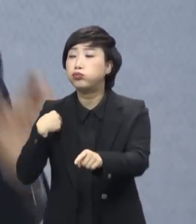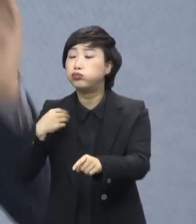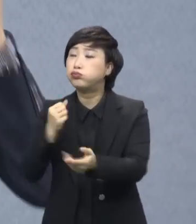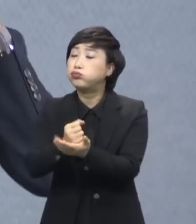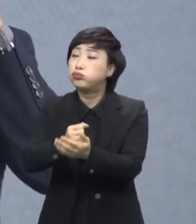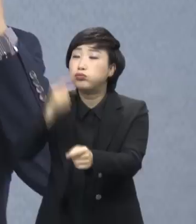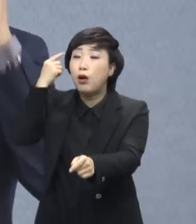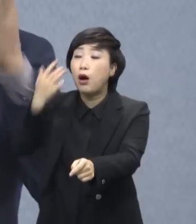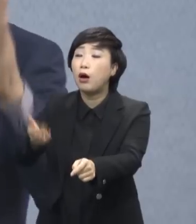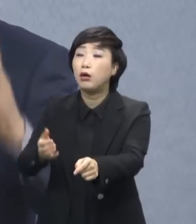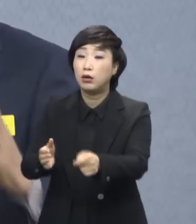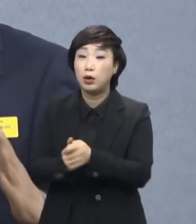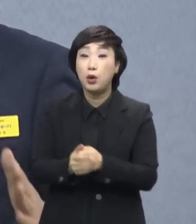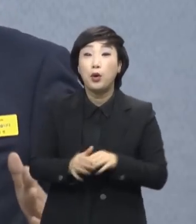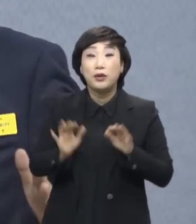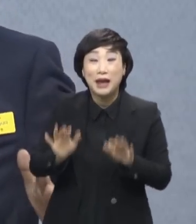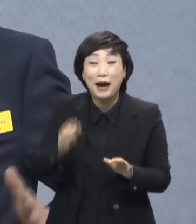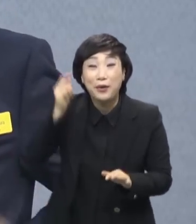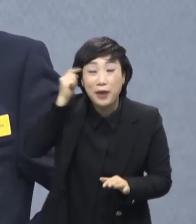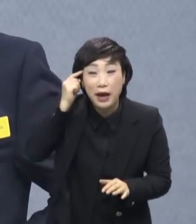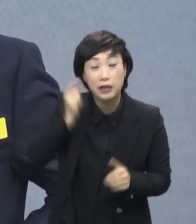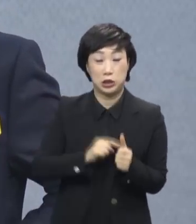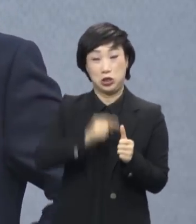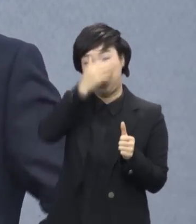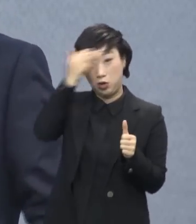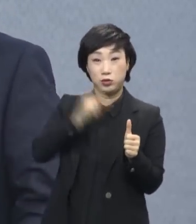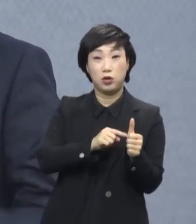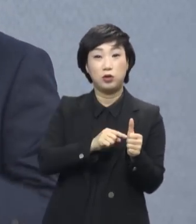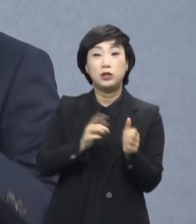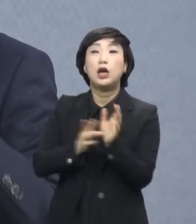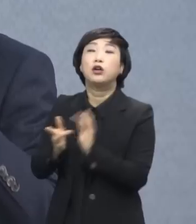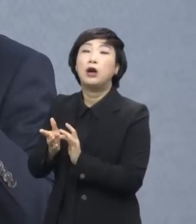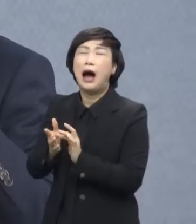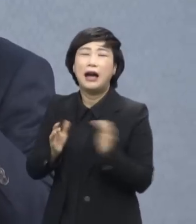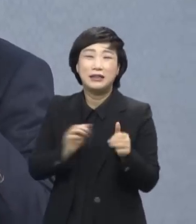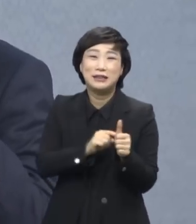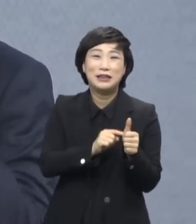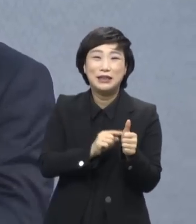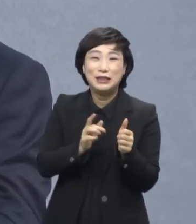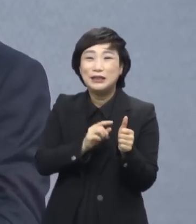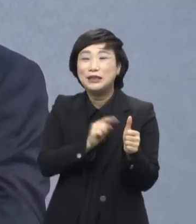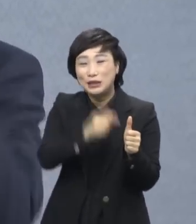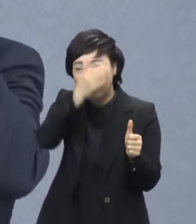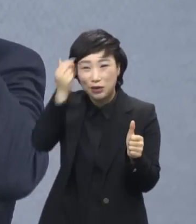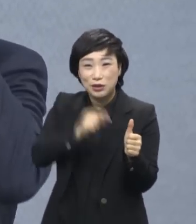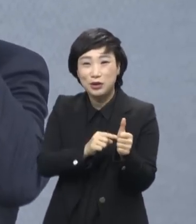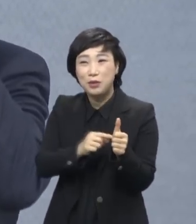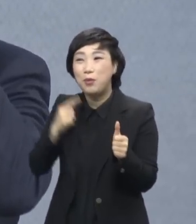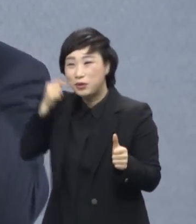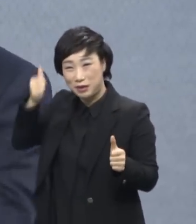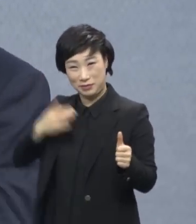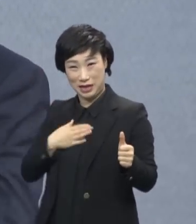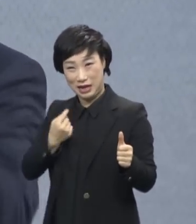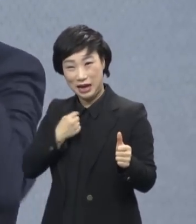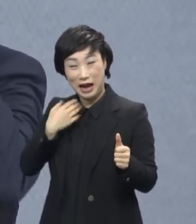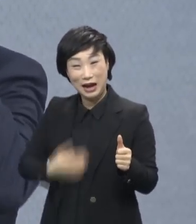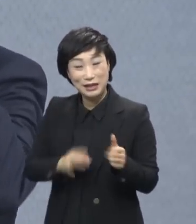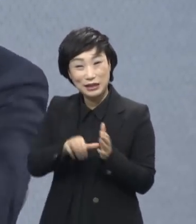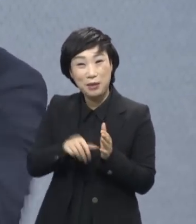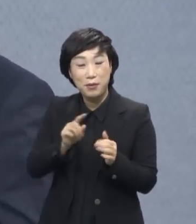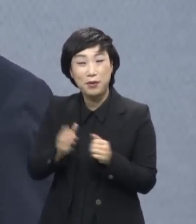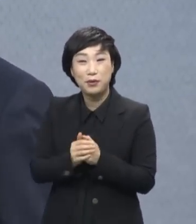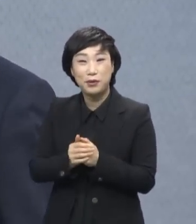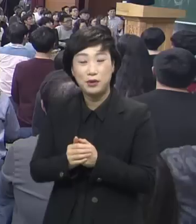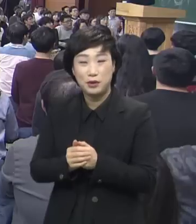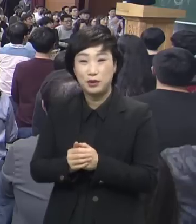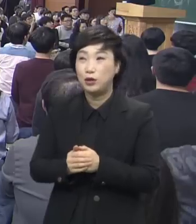왜? 본인은 나를 알기를 눈으로 보기만 한 것이 아니라 자기는 만나서